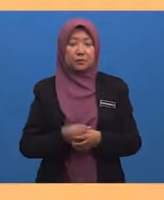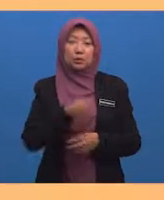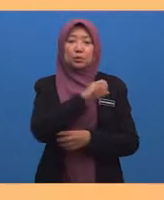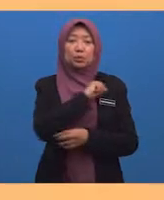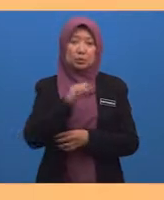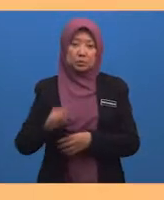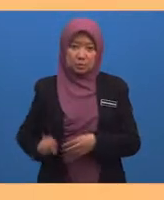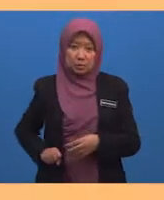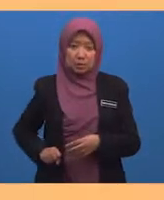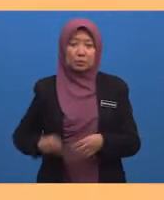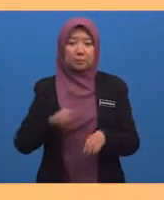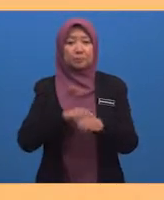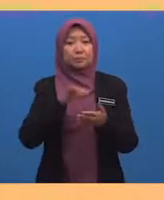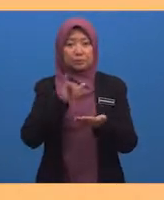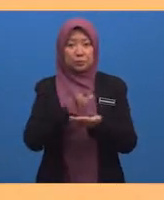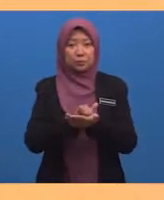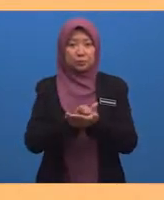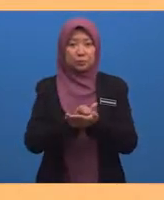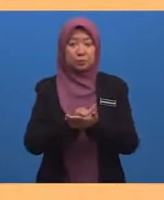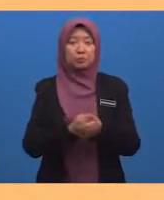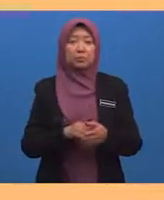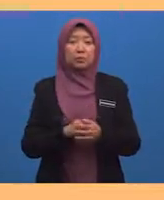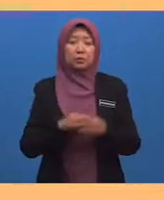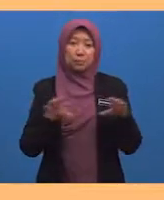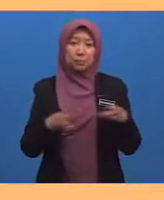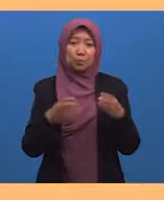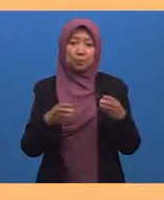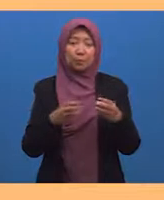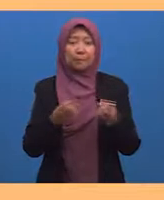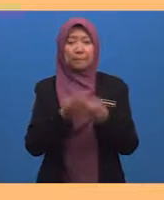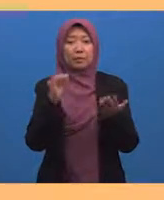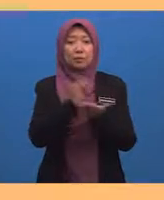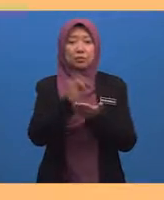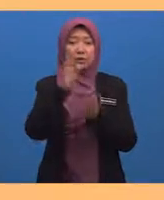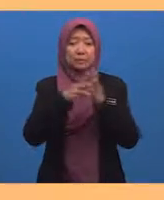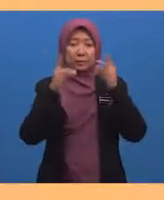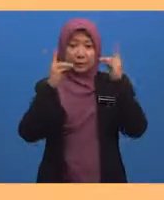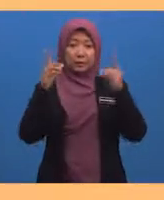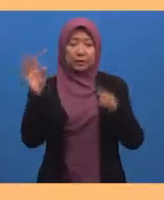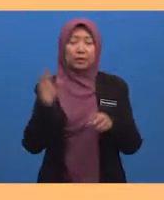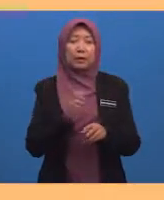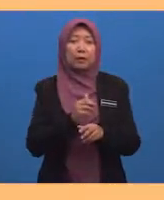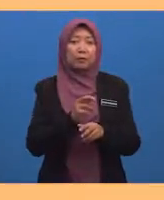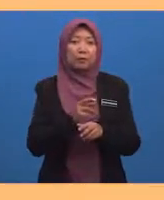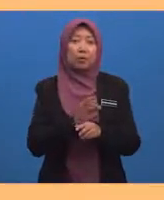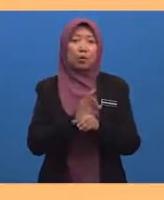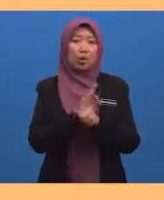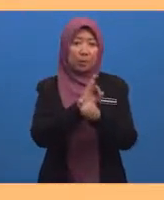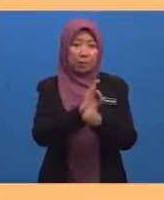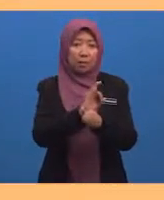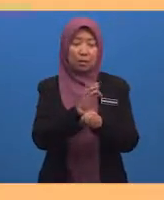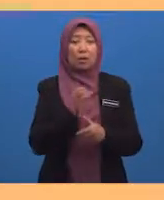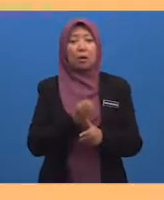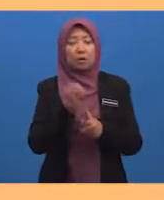Sultan-sultan di Aceh telah menubuhkan pelbagai institusi pendidikan sama ada secara formal dan tidak formal